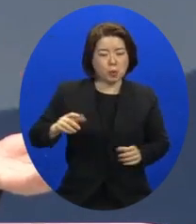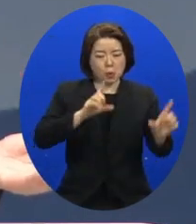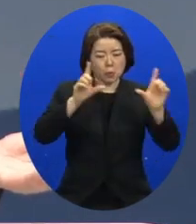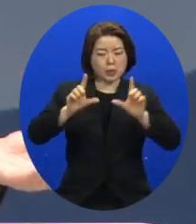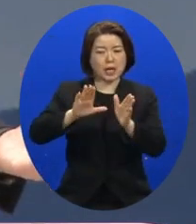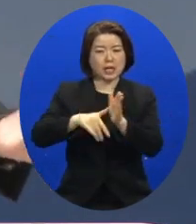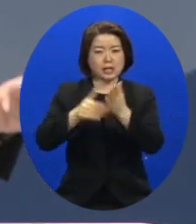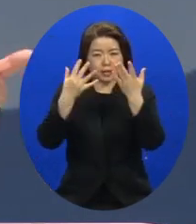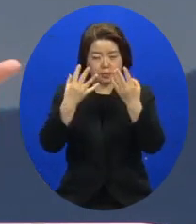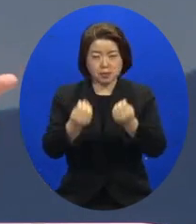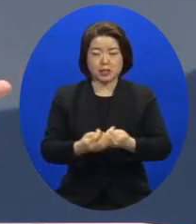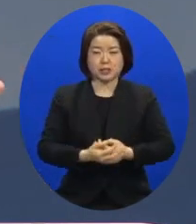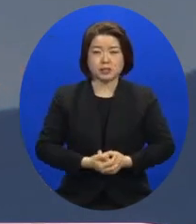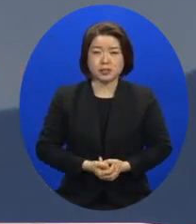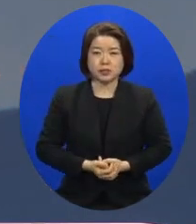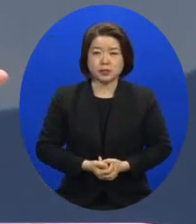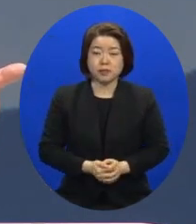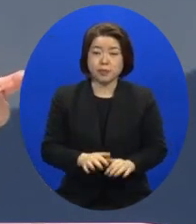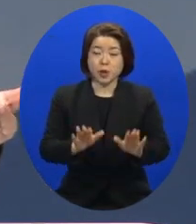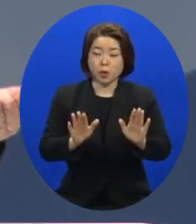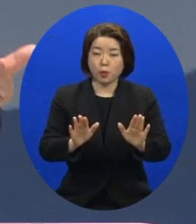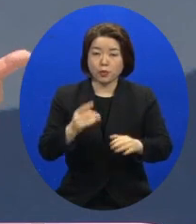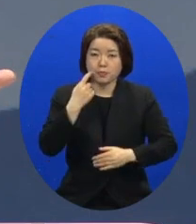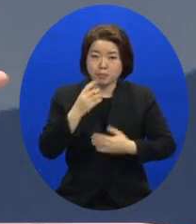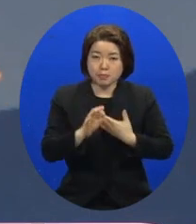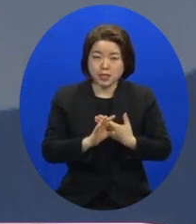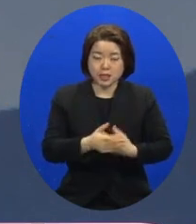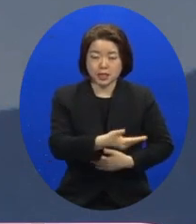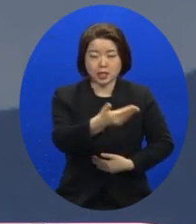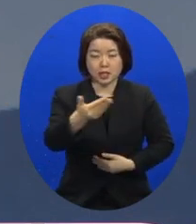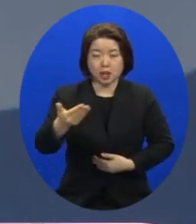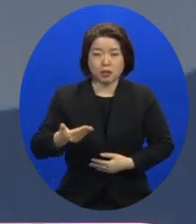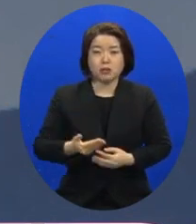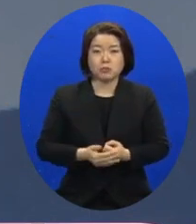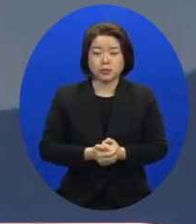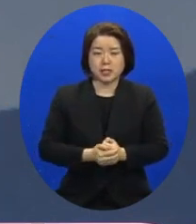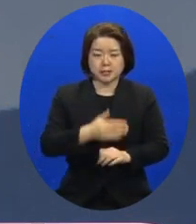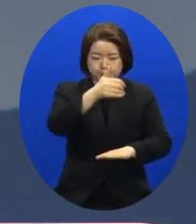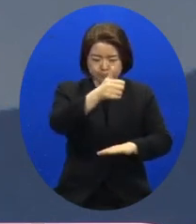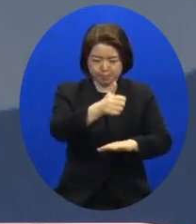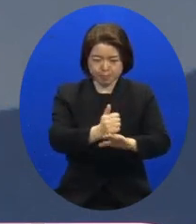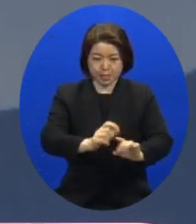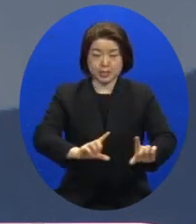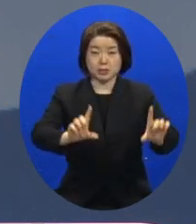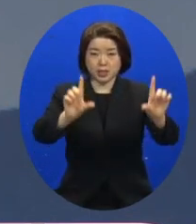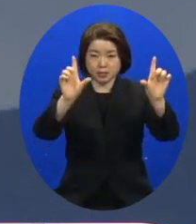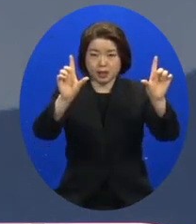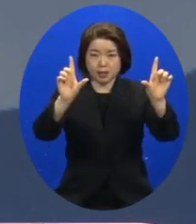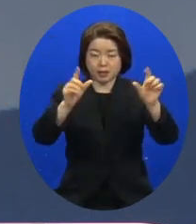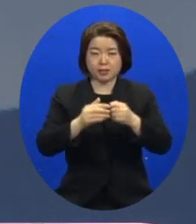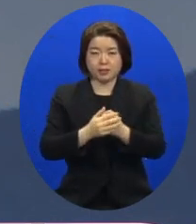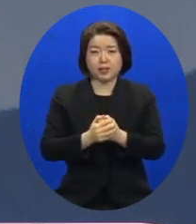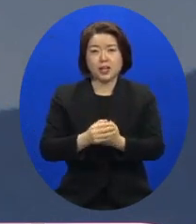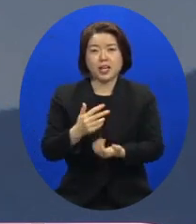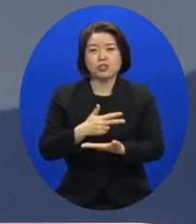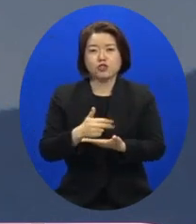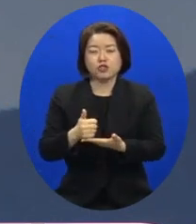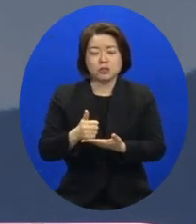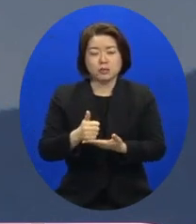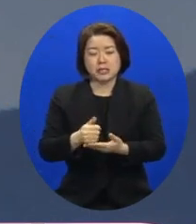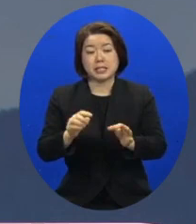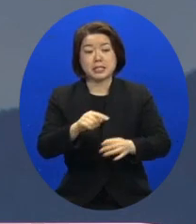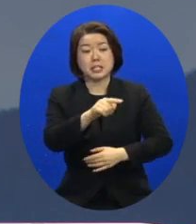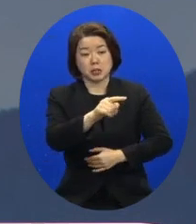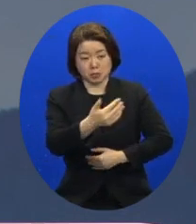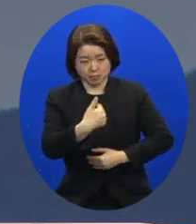것입니다. 오늘 만약에 여러분이 마지막 날이라고 주님이 이제 너